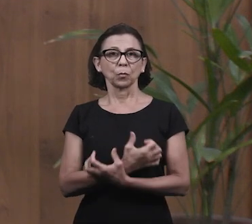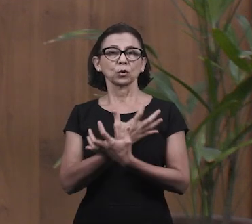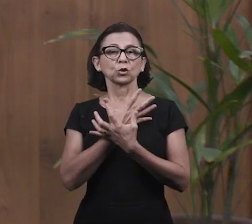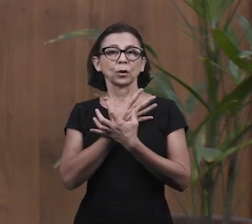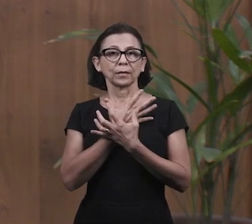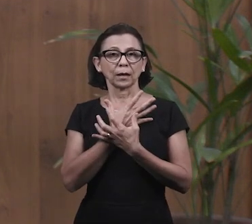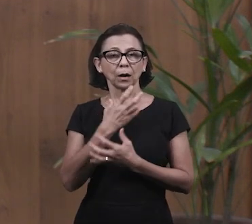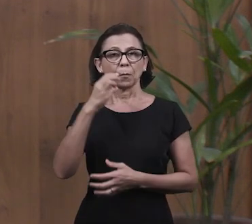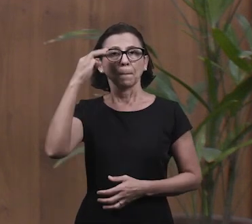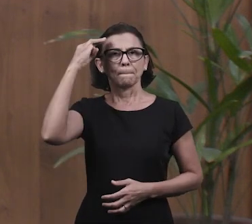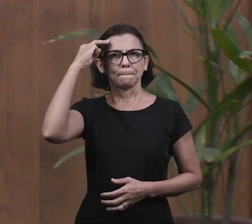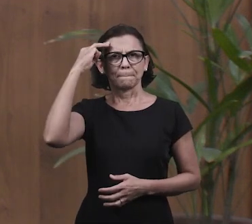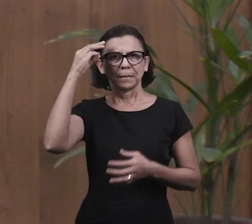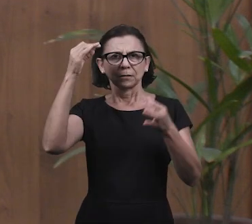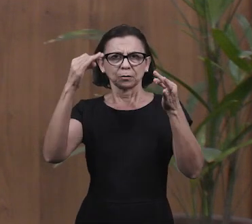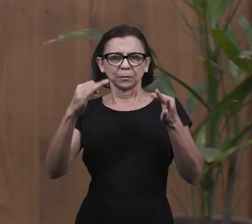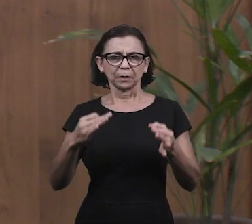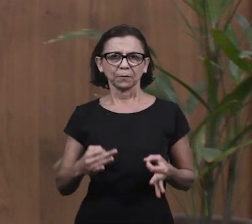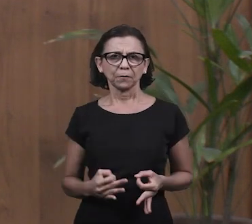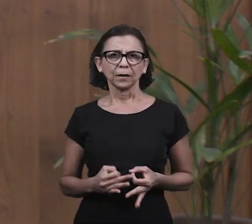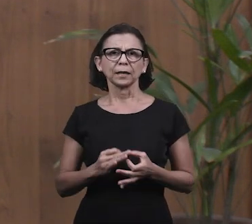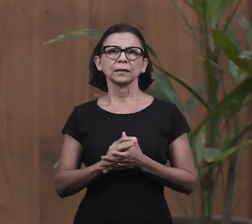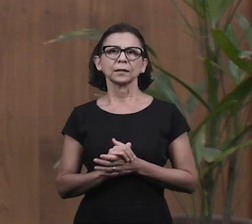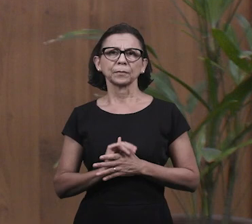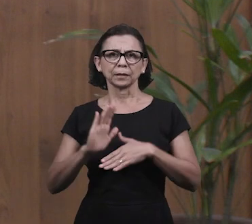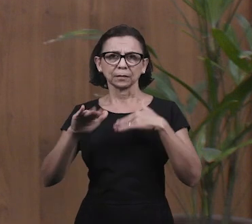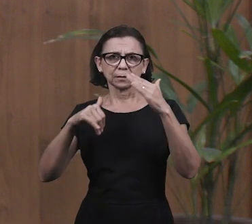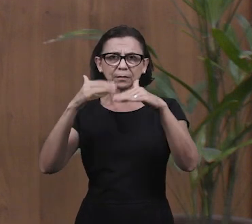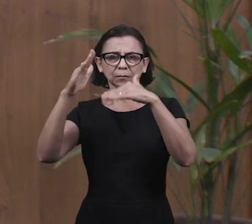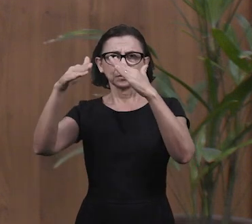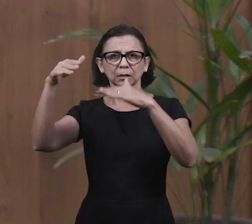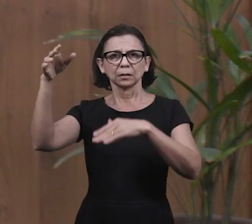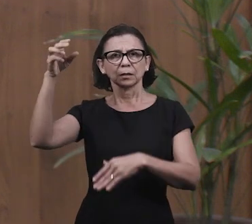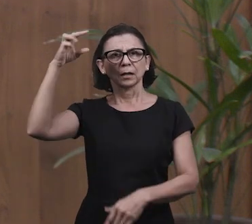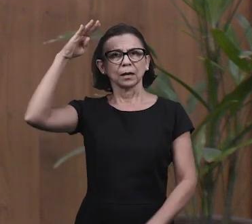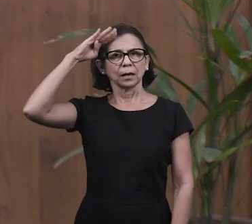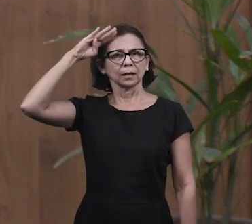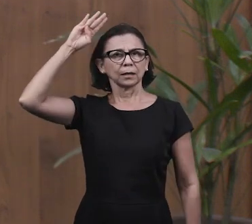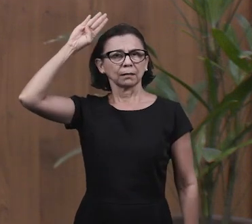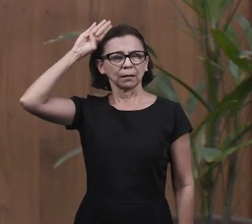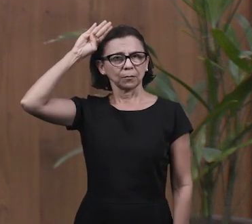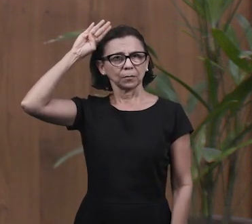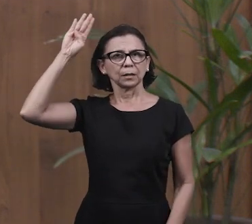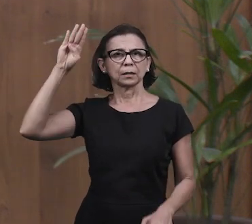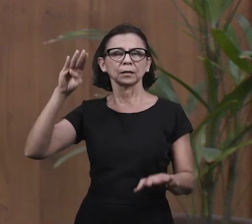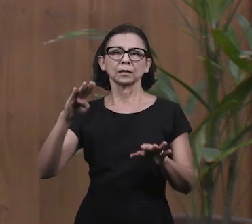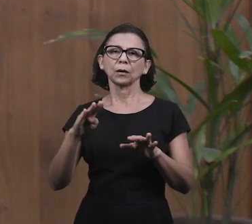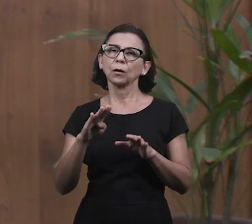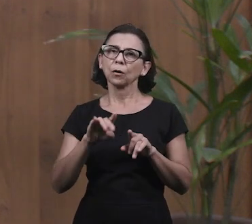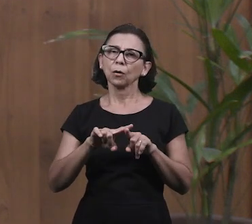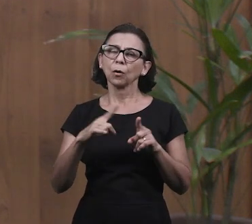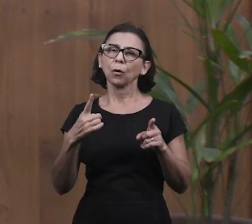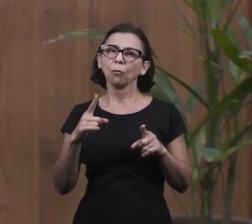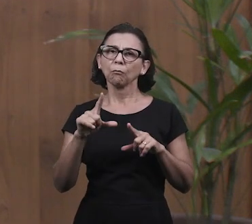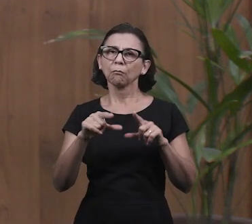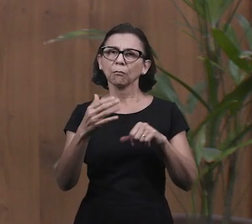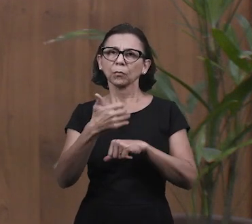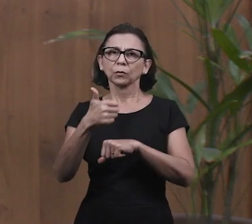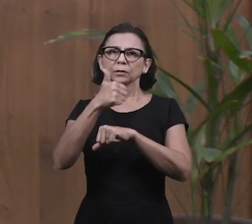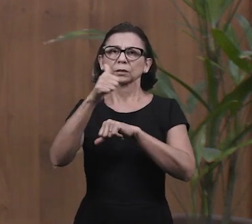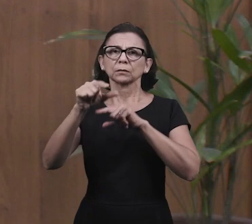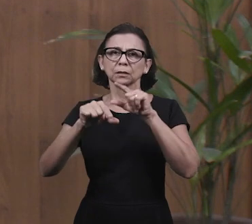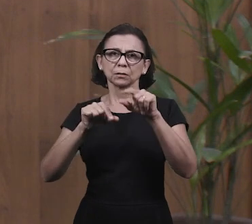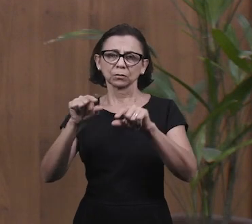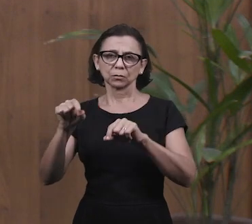un adulte bien structuré, avec la condition d'être bien réussi dans